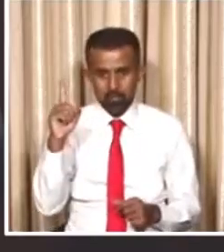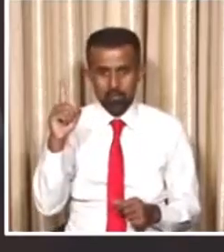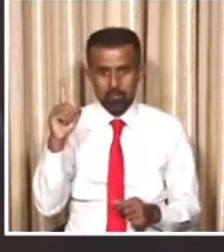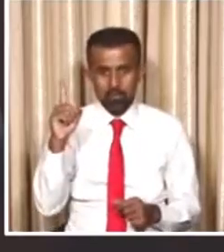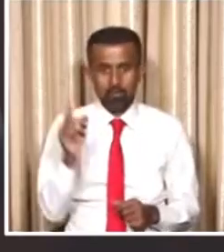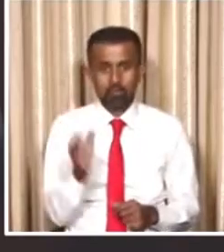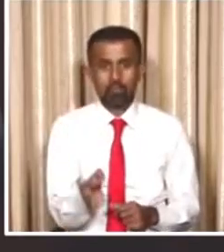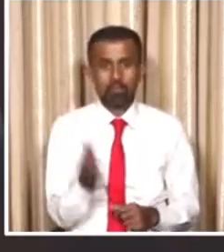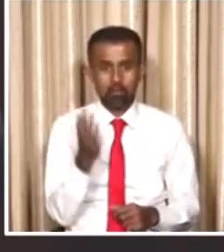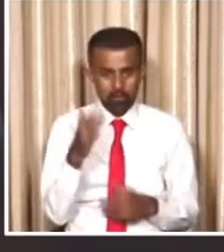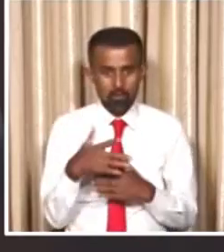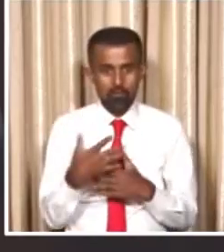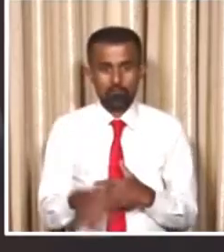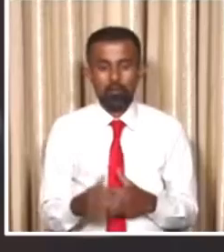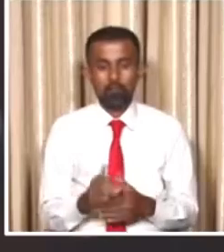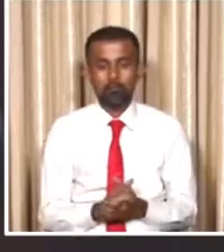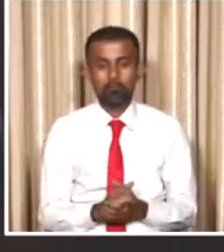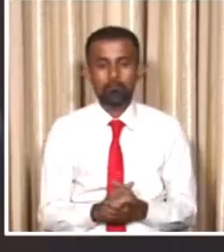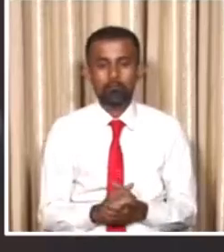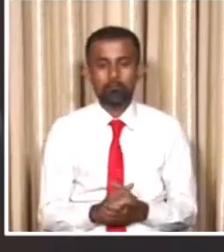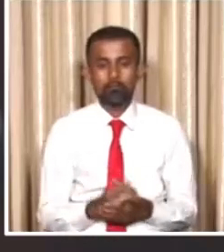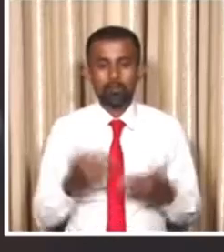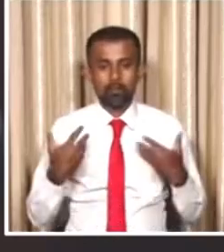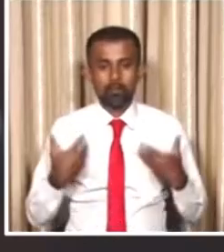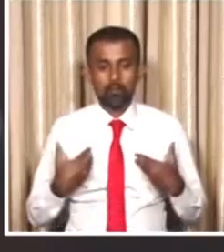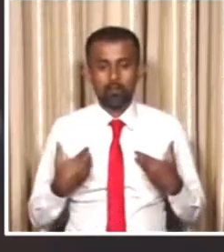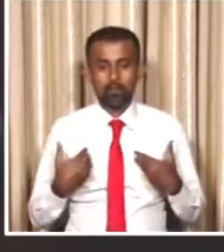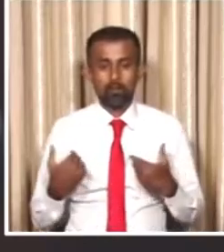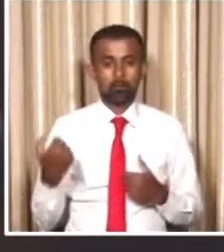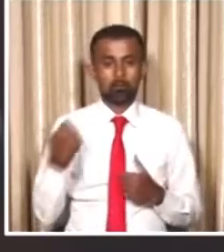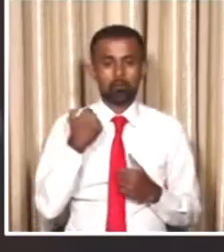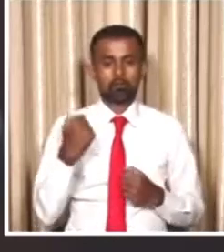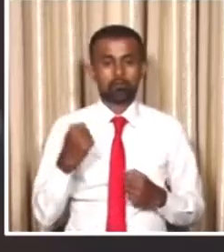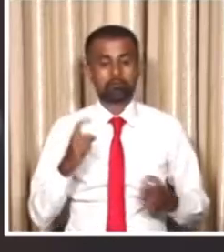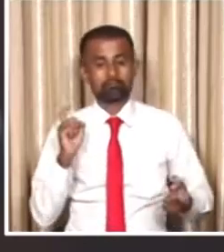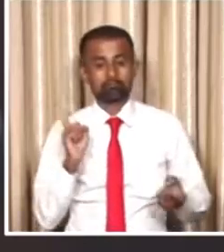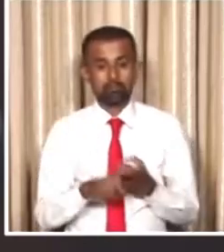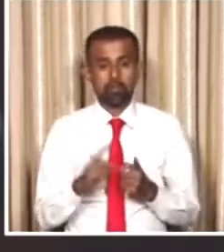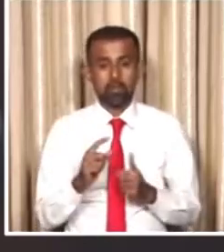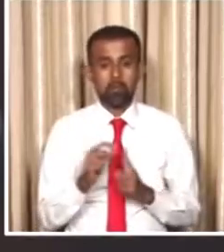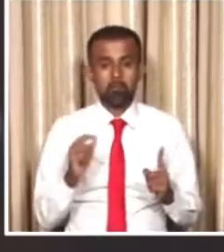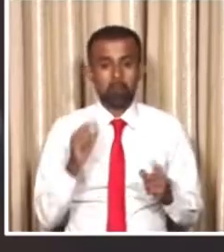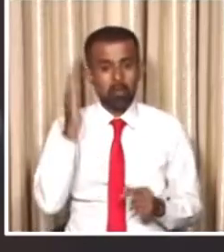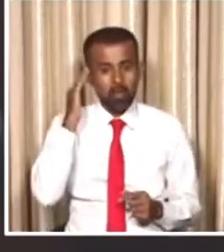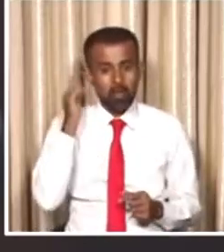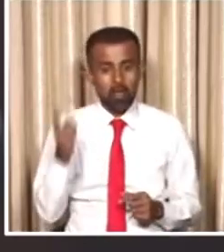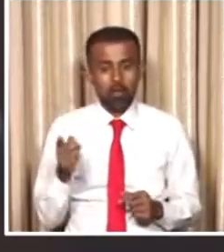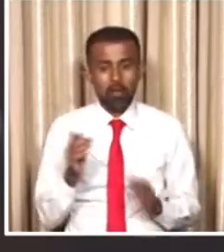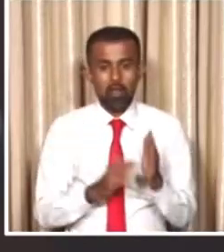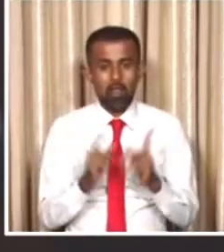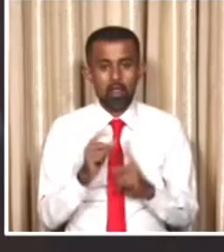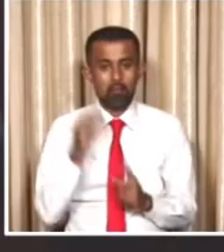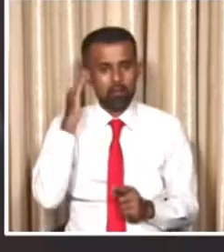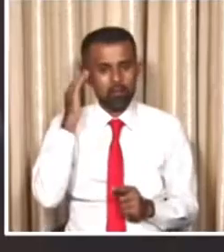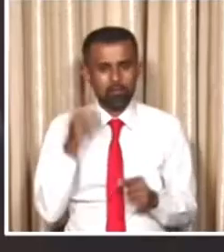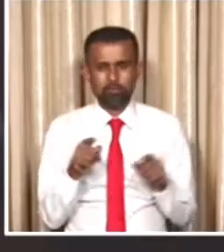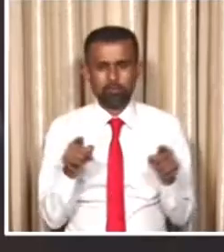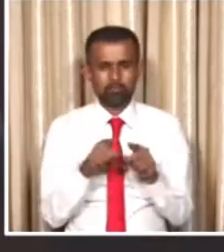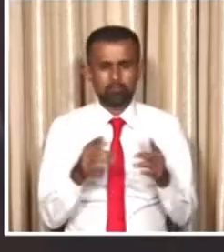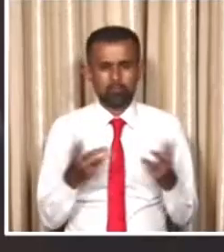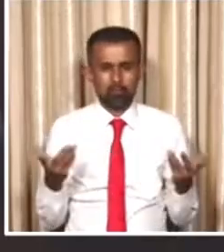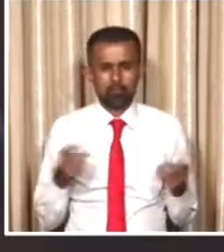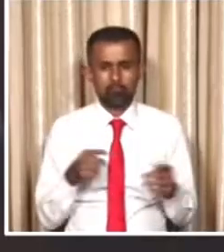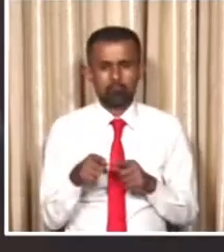පාර්ලිමේන්තුව මාසයක් තහනම් කරා. ඒ ඇඟට ඇවිල්ලා රණ්ඩු වෙලා පාර්ලිමේන්තු මන්ත්‍රීවරියෙකුට ඇමතිවරියකට නොගැලපෙන